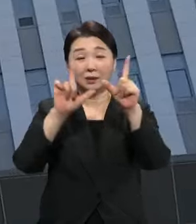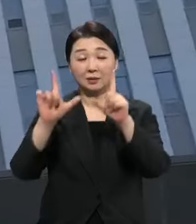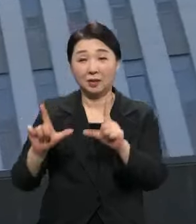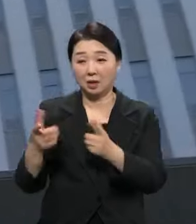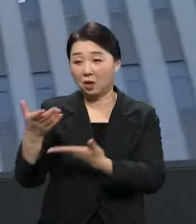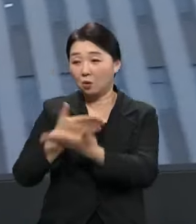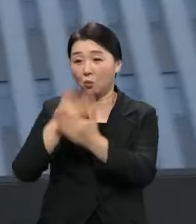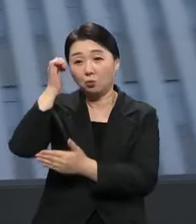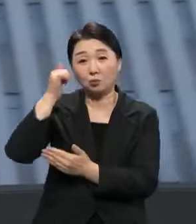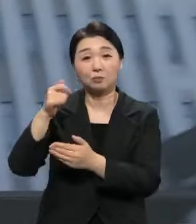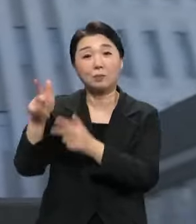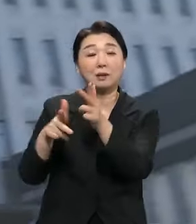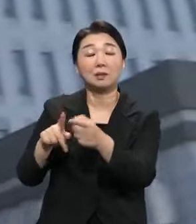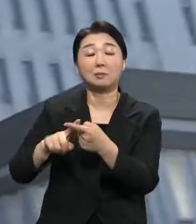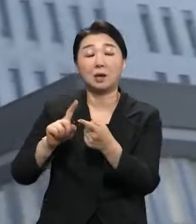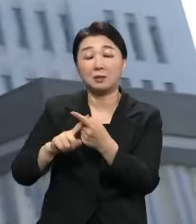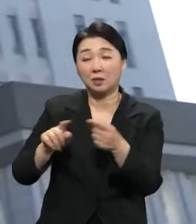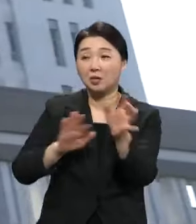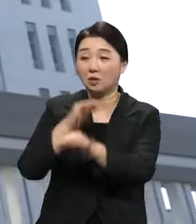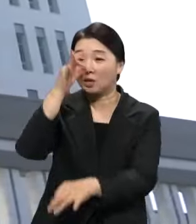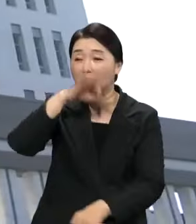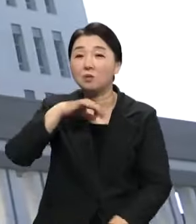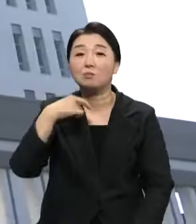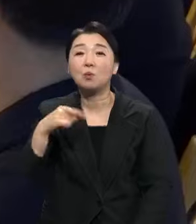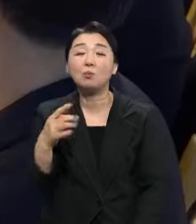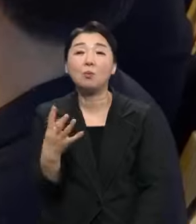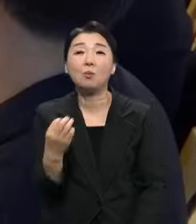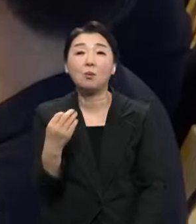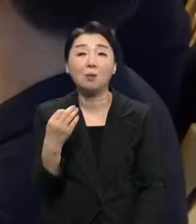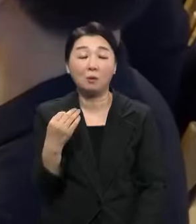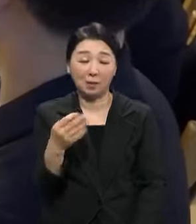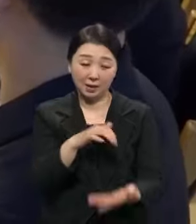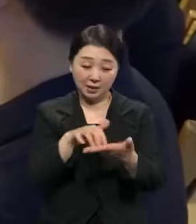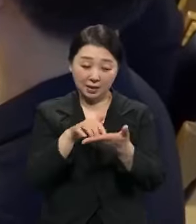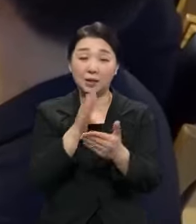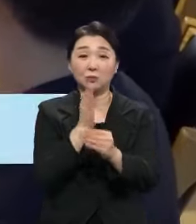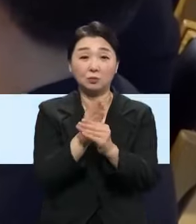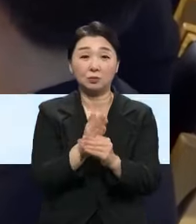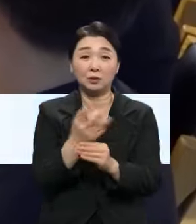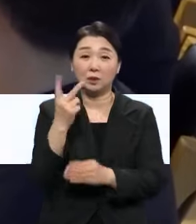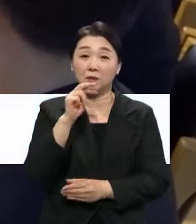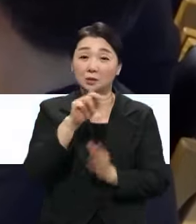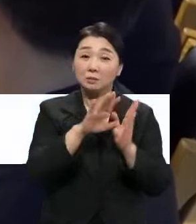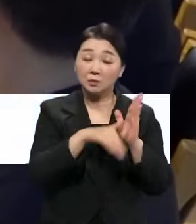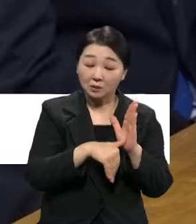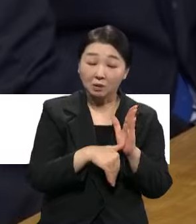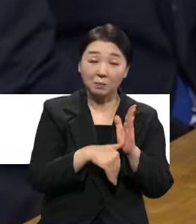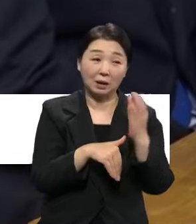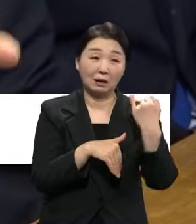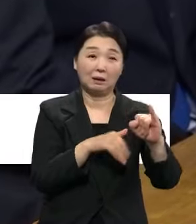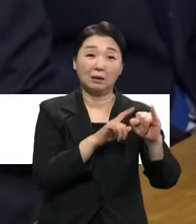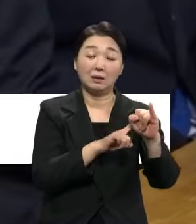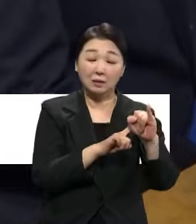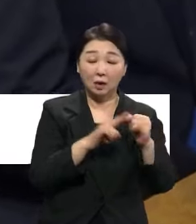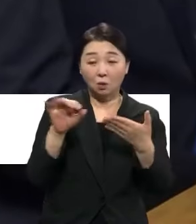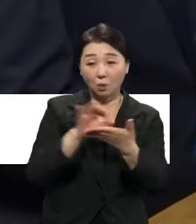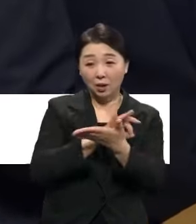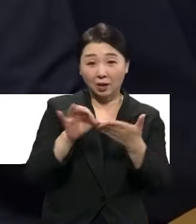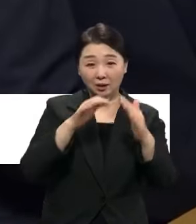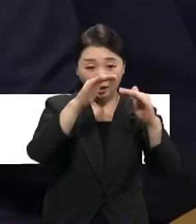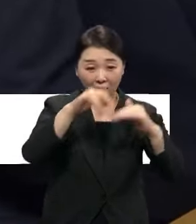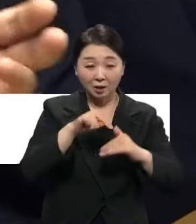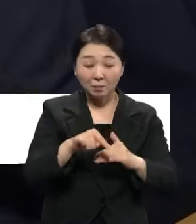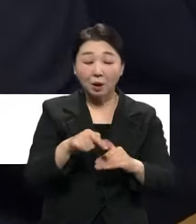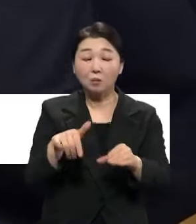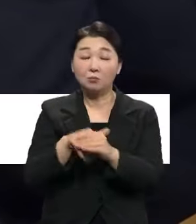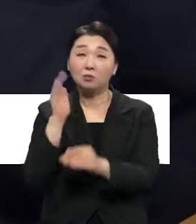사업까지 경제적 이득이 어느 정도인지 따져보고 있습니다. 하지만 2021년 이혼한 다혜 씨의 금전 거래 정황 등이 문